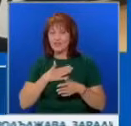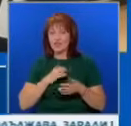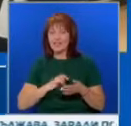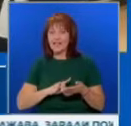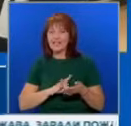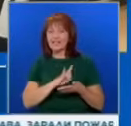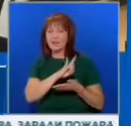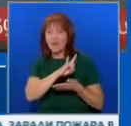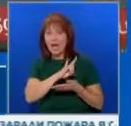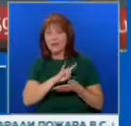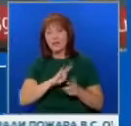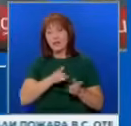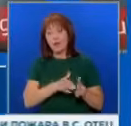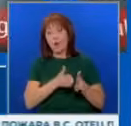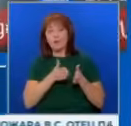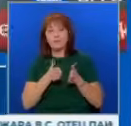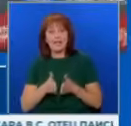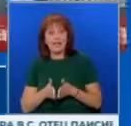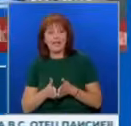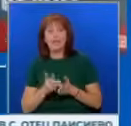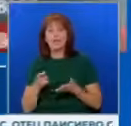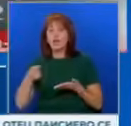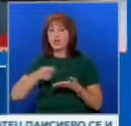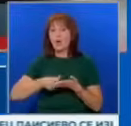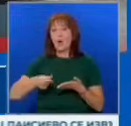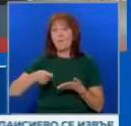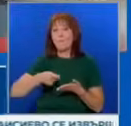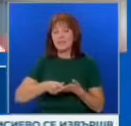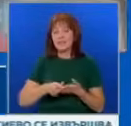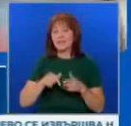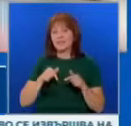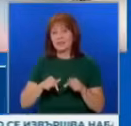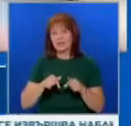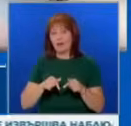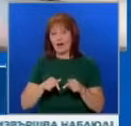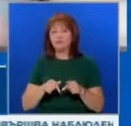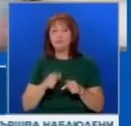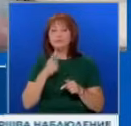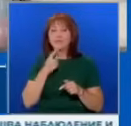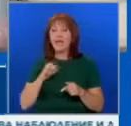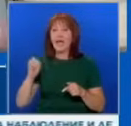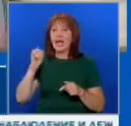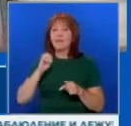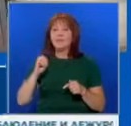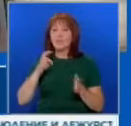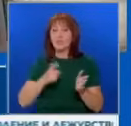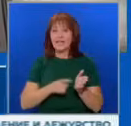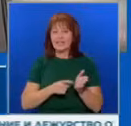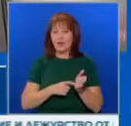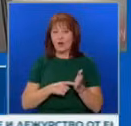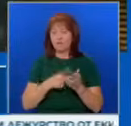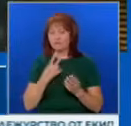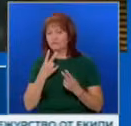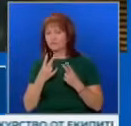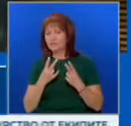или чието полети бяха отменени, ще бъдат компенсирани за тези полети, защото европейското законодателство